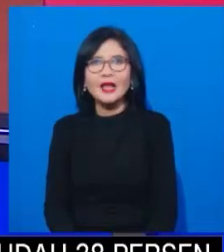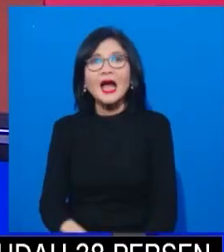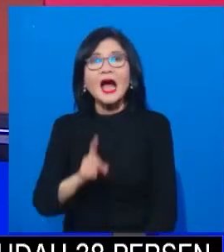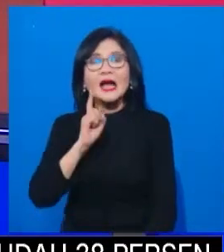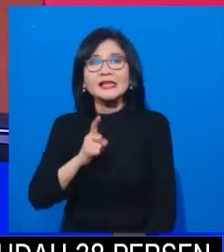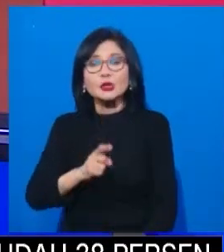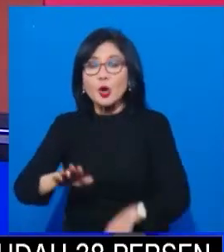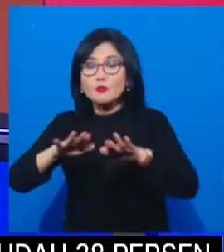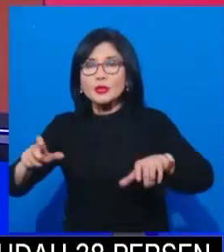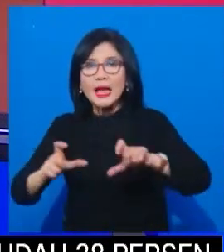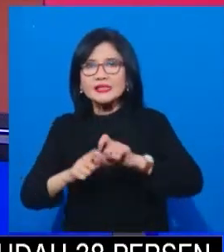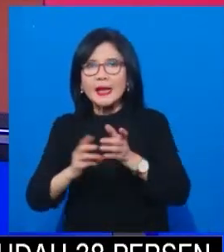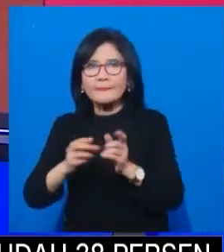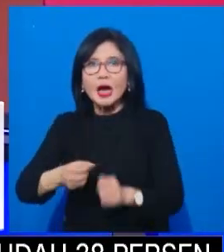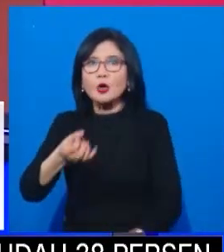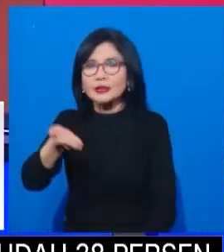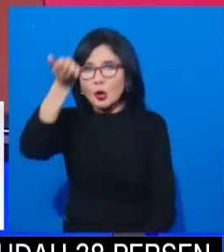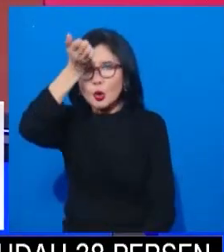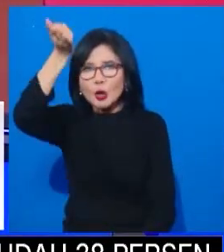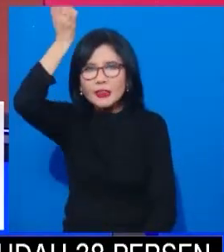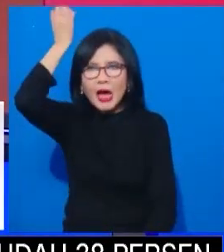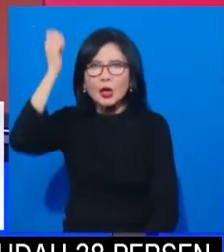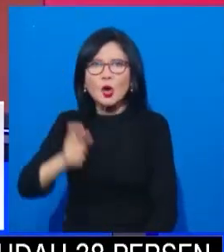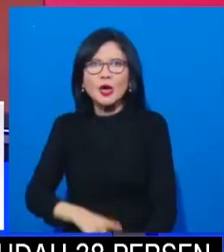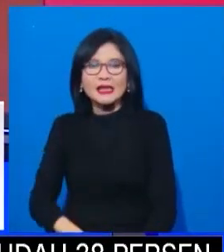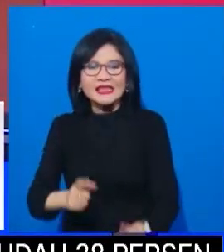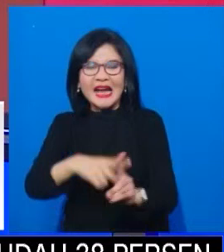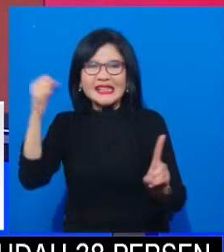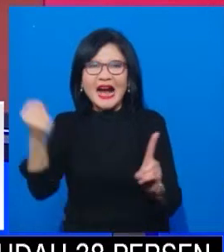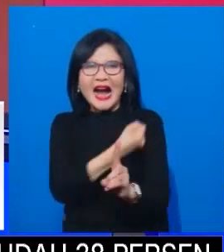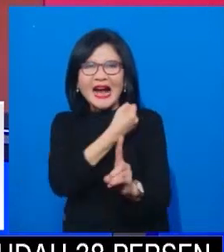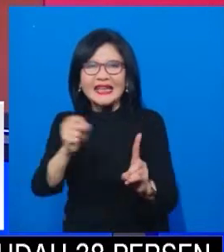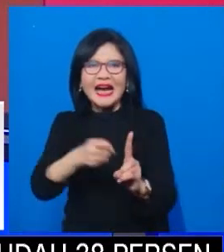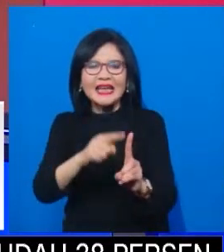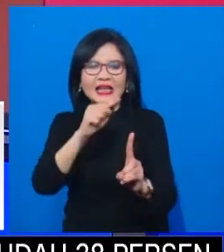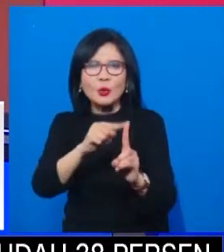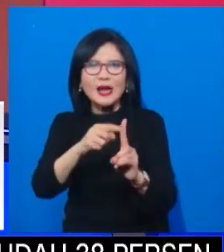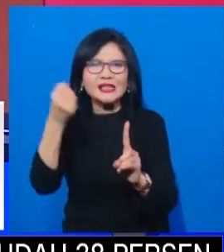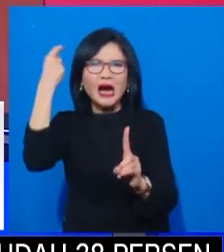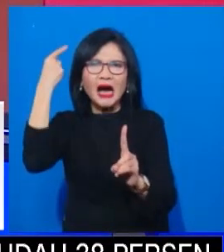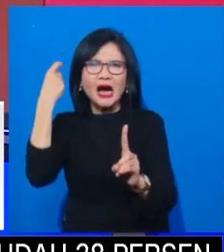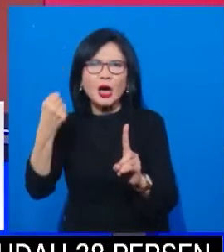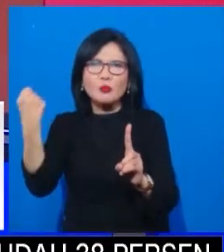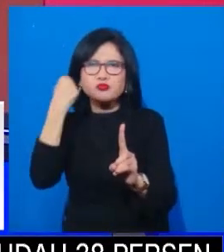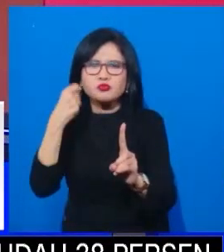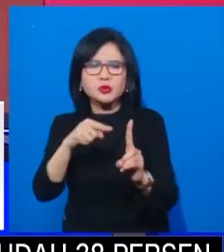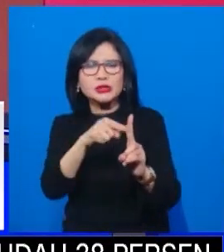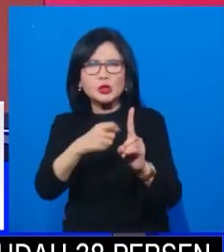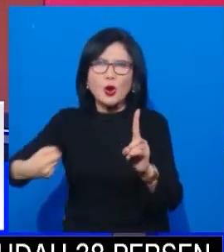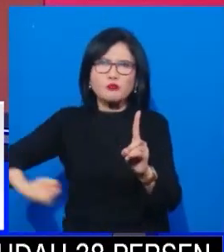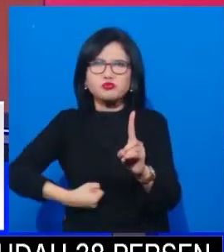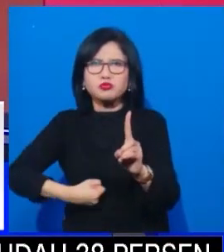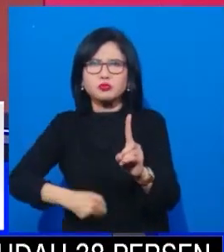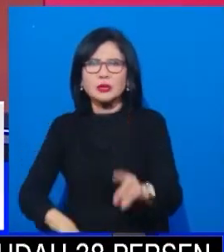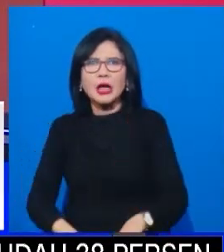Seorang siswa SMP di kota Gorontalo, Provinsi Gorontalo dianiaya oleh seorang remaja pada bagian wajah, kepala, dan perut. Video penganiayaan